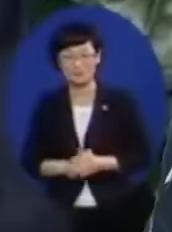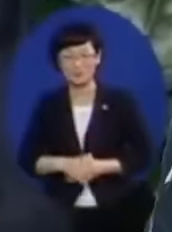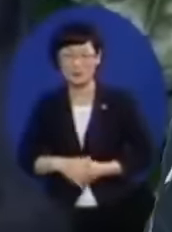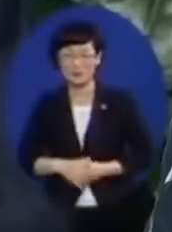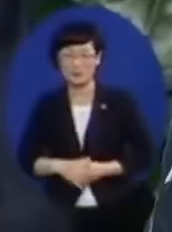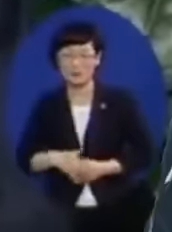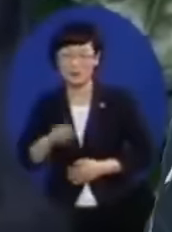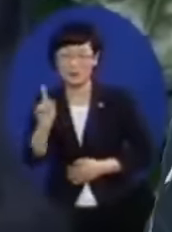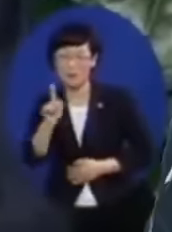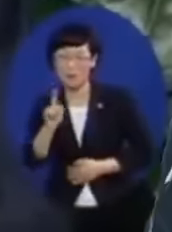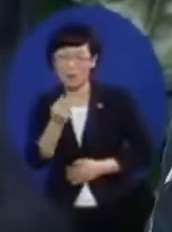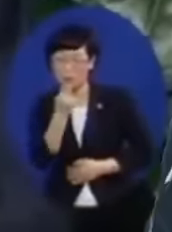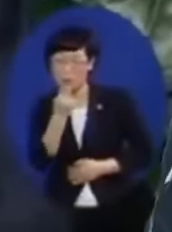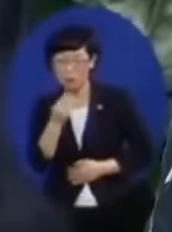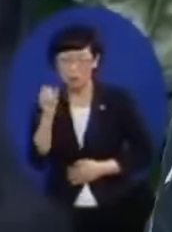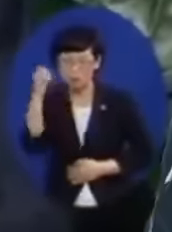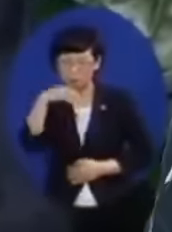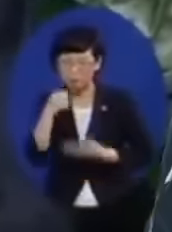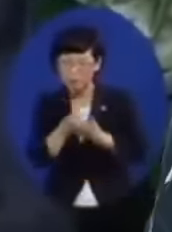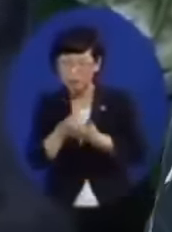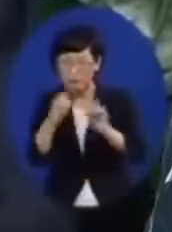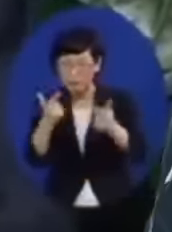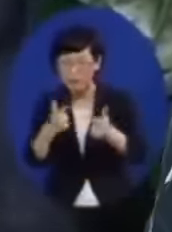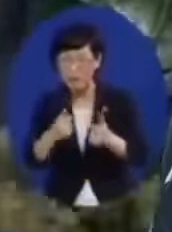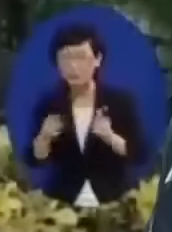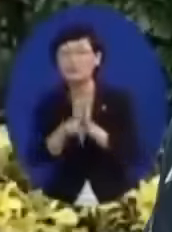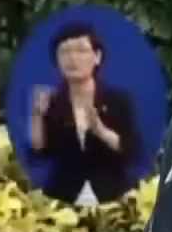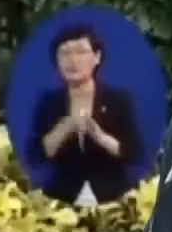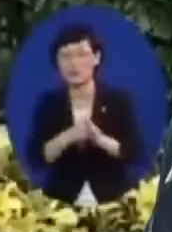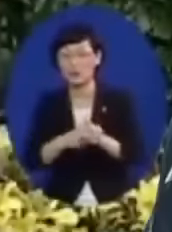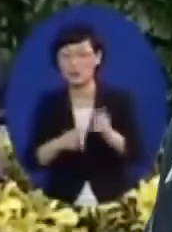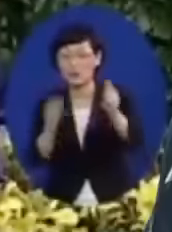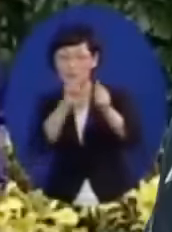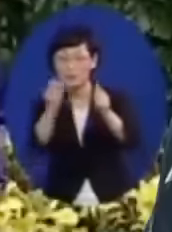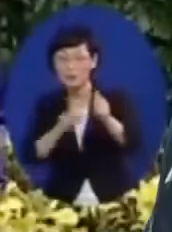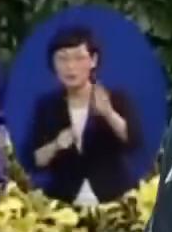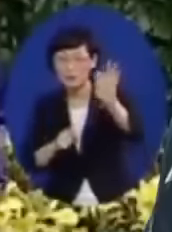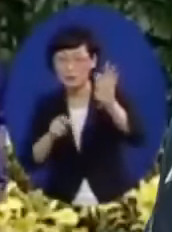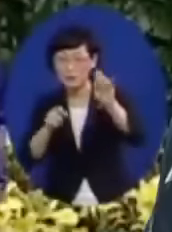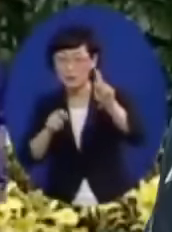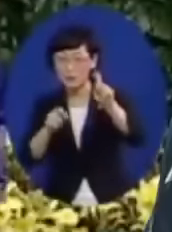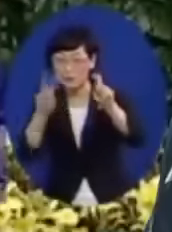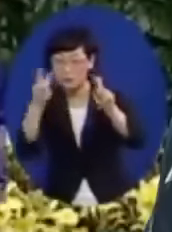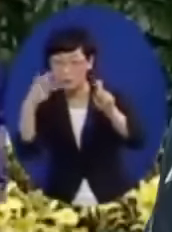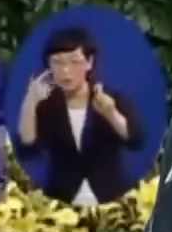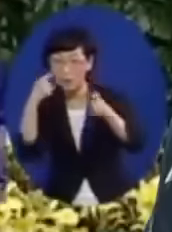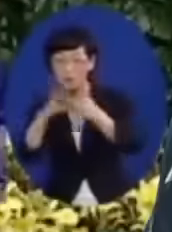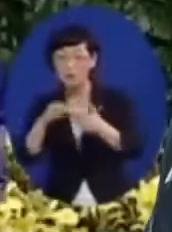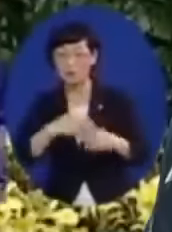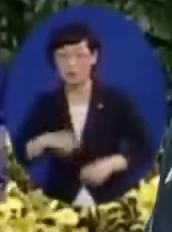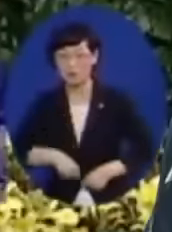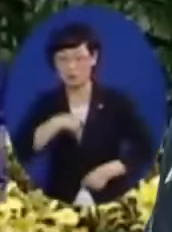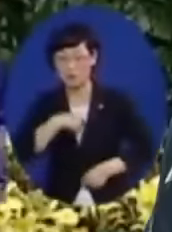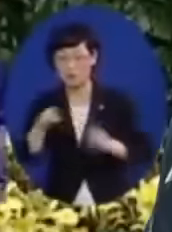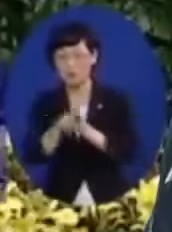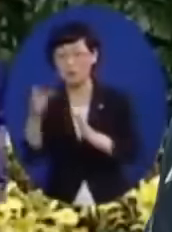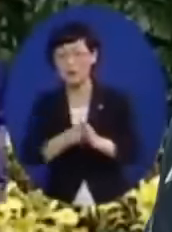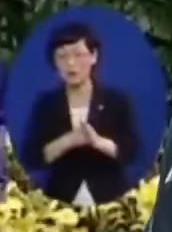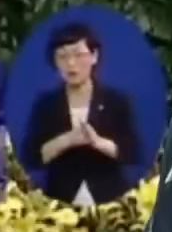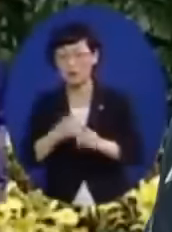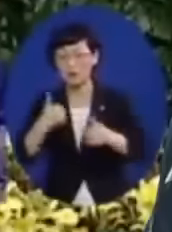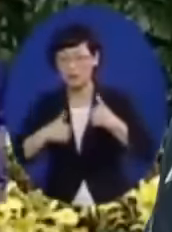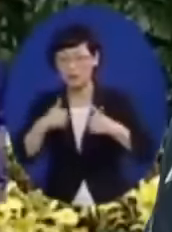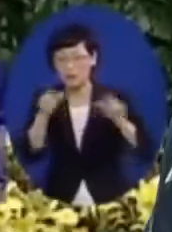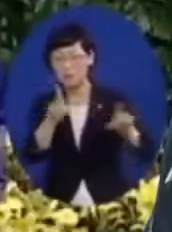봄으로 살지 않고 믿음으로 살게 되는 것입니다. 히브리서 10장 38절에 나의 의인은 믿음으로 말미암아 살리라. 또한 뒤로 물러가면 내 마음이